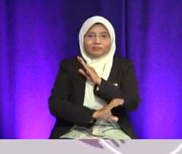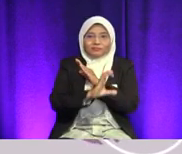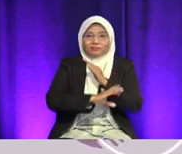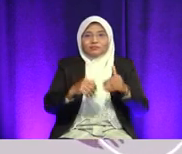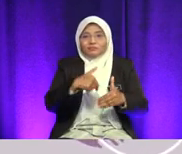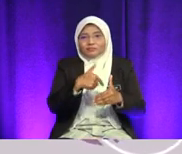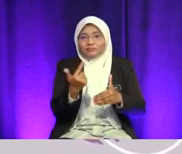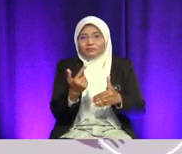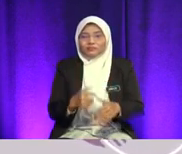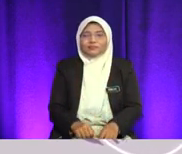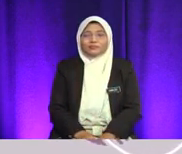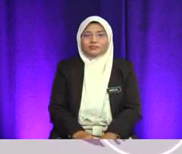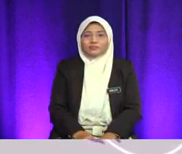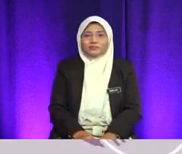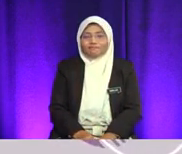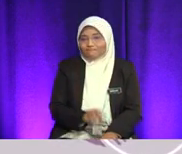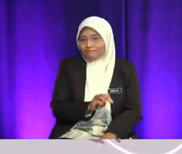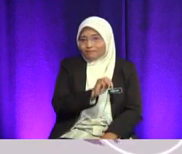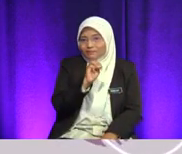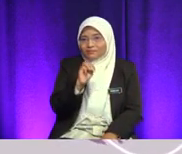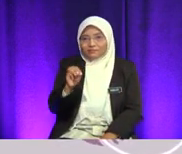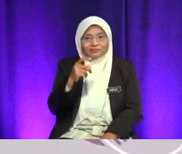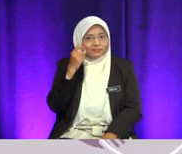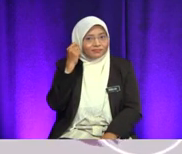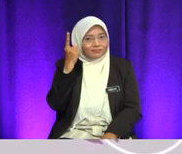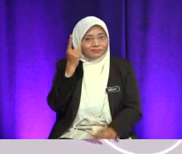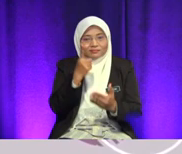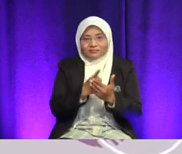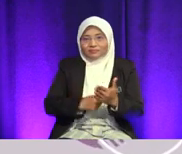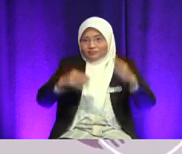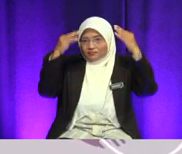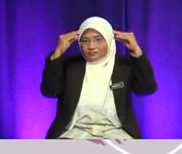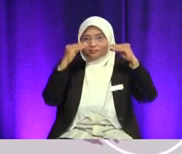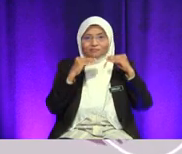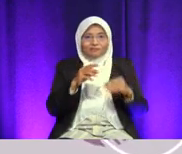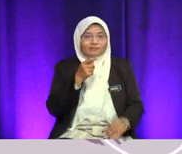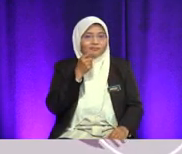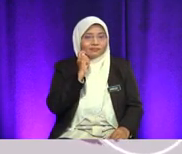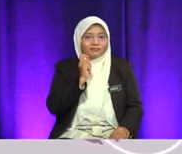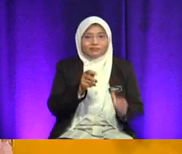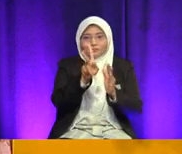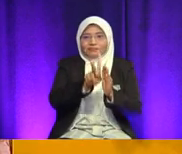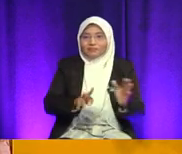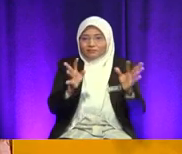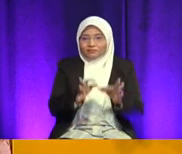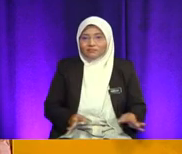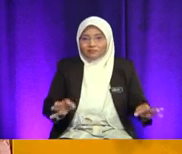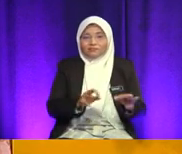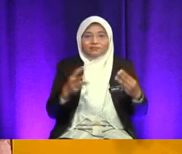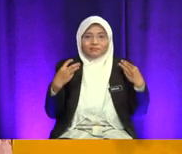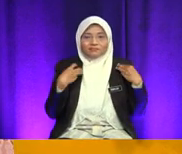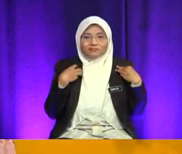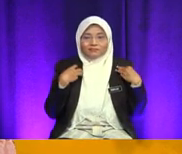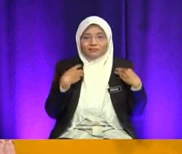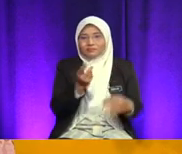maknanya Anwari paham apa yang tubuh saya sampaikan tentang kepentingan mewujudkan negara berdaulat Mari kita lihat